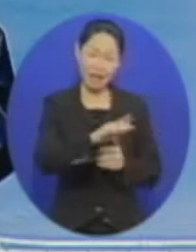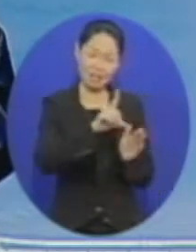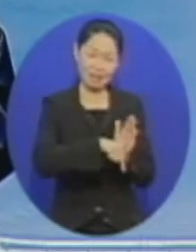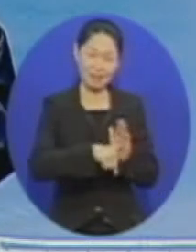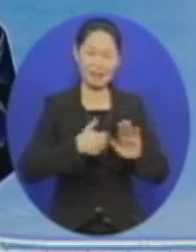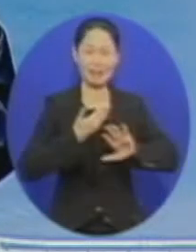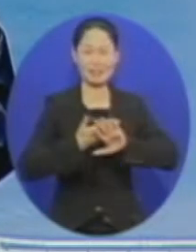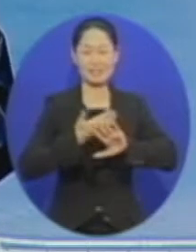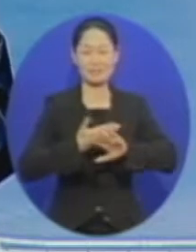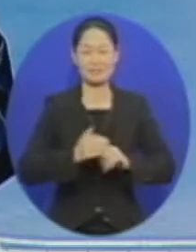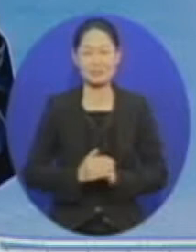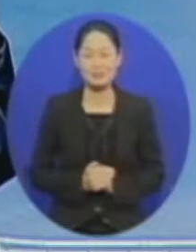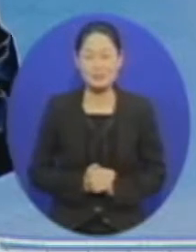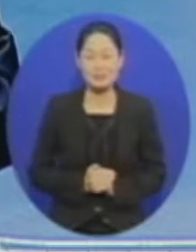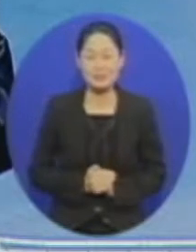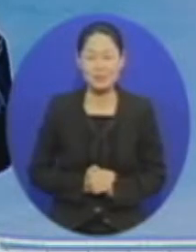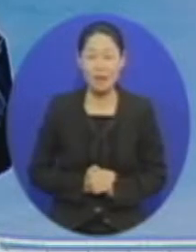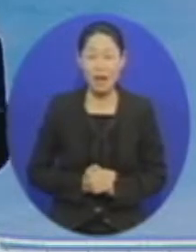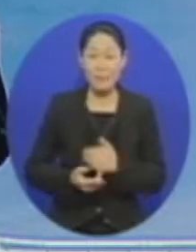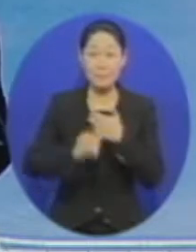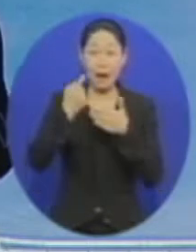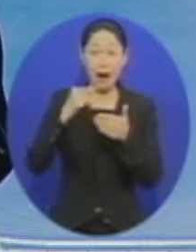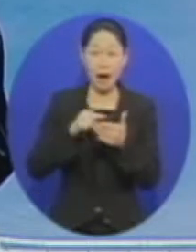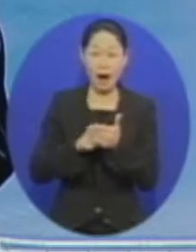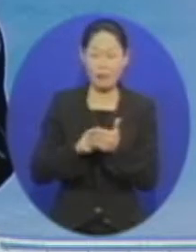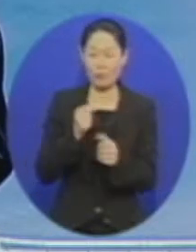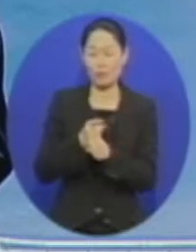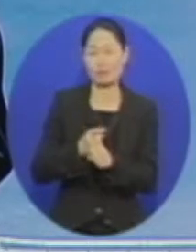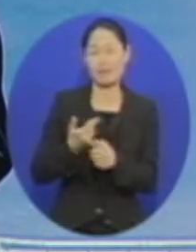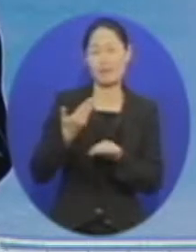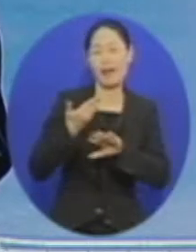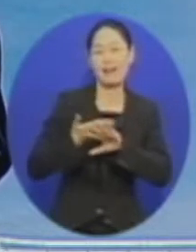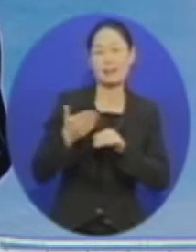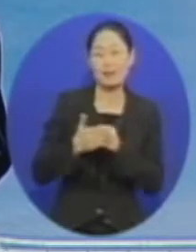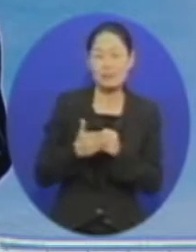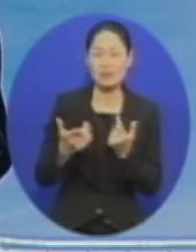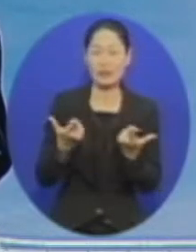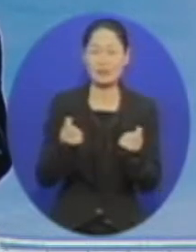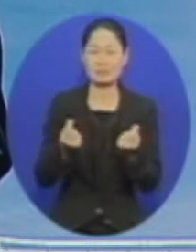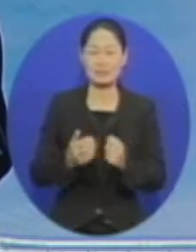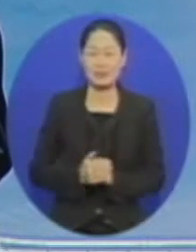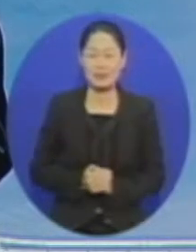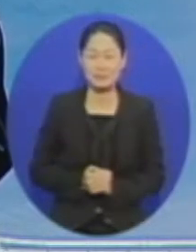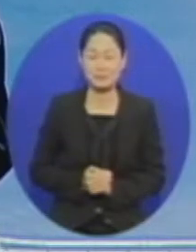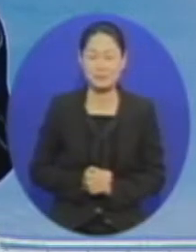다르죠 마음이 벌써 달라지니까 그렇게 되는 겁니다